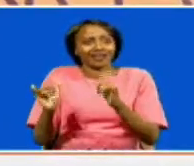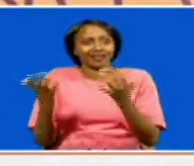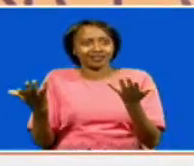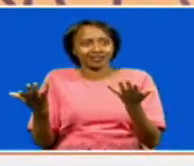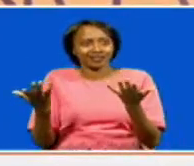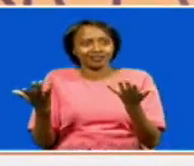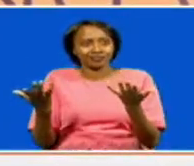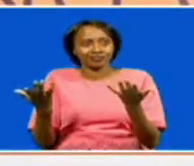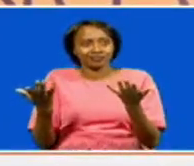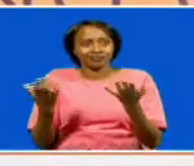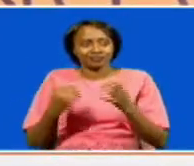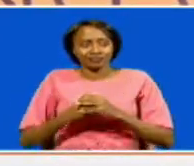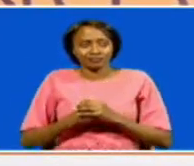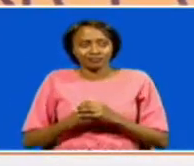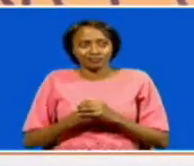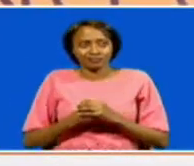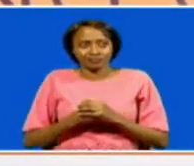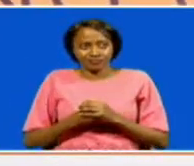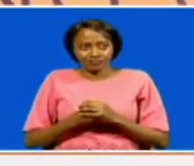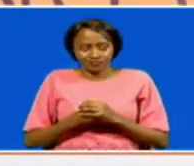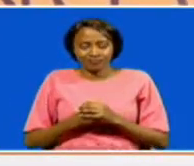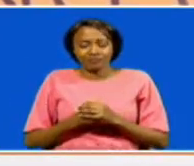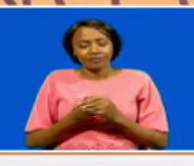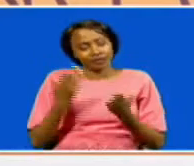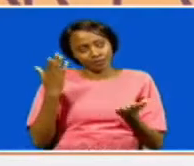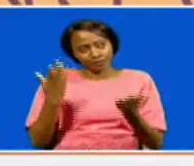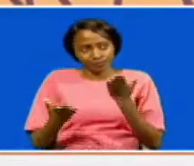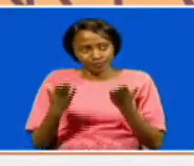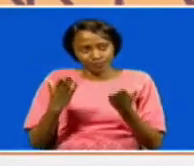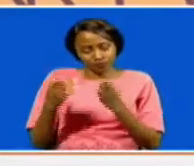excuse. You just need to pack your small bags.